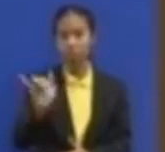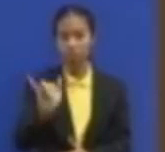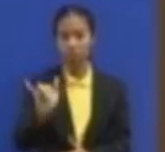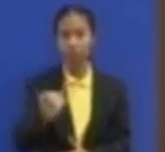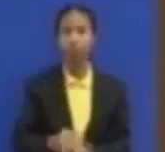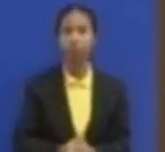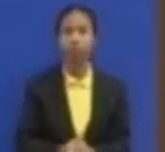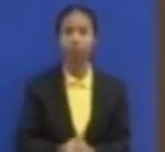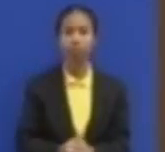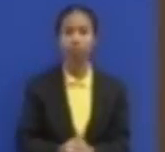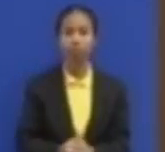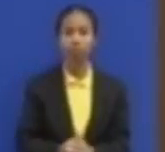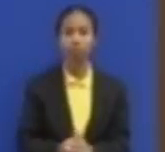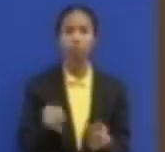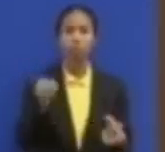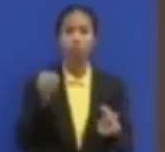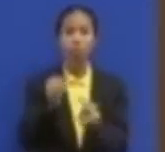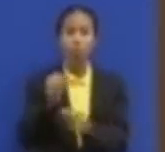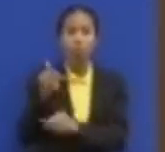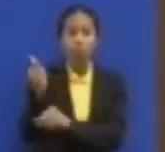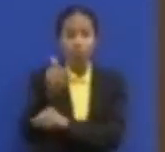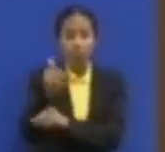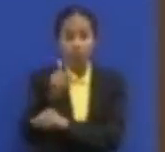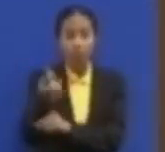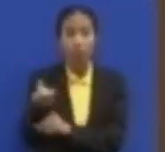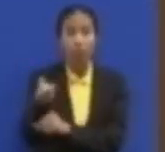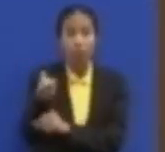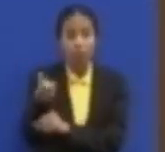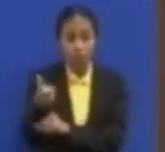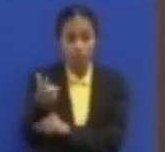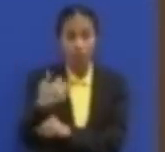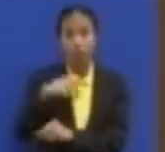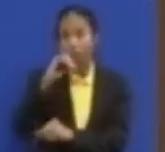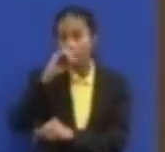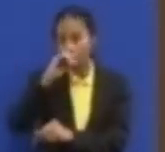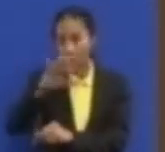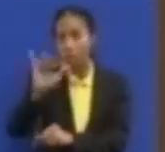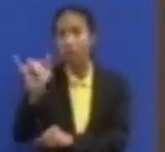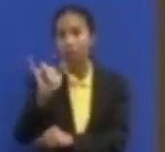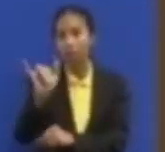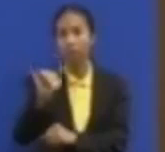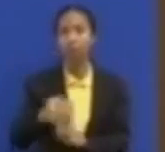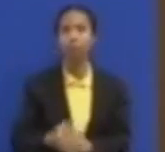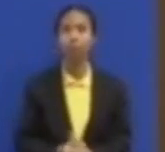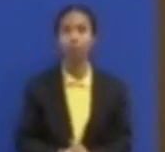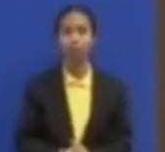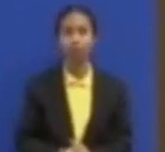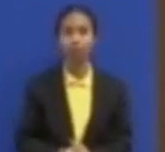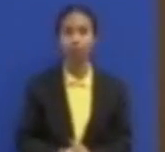การถ่ายทอดการประชุมทางวิทยุกระจายเสียงและโทรทัศ